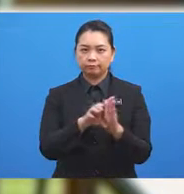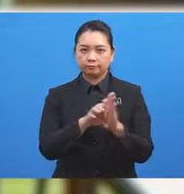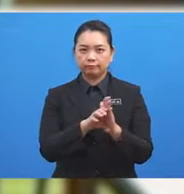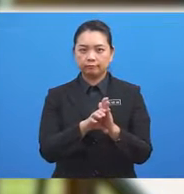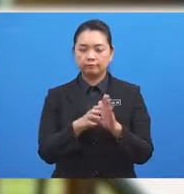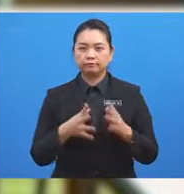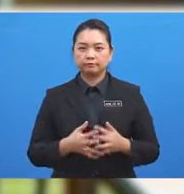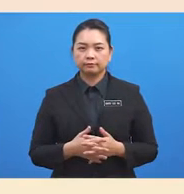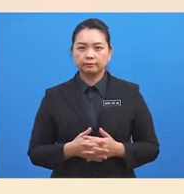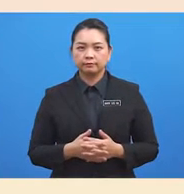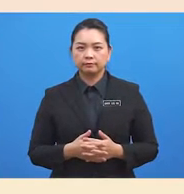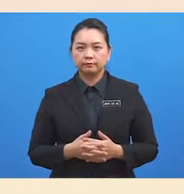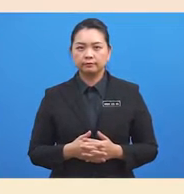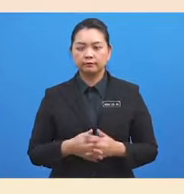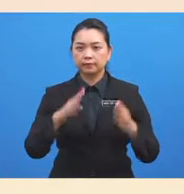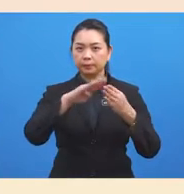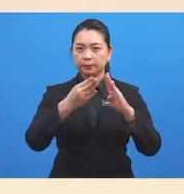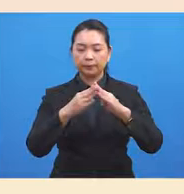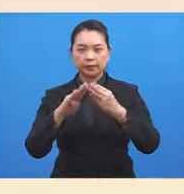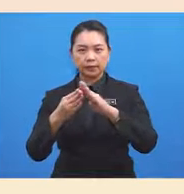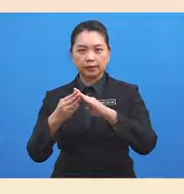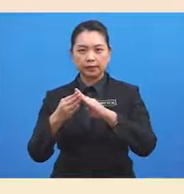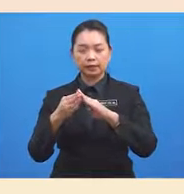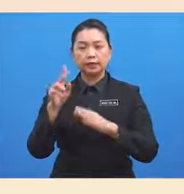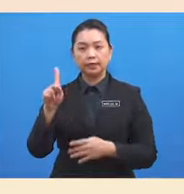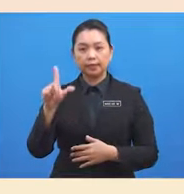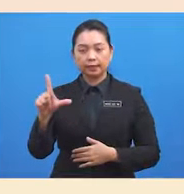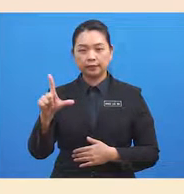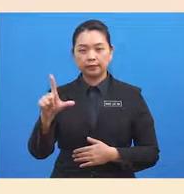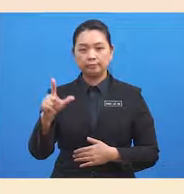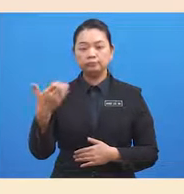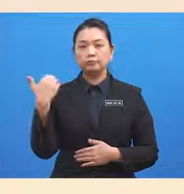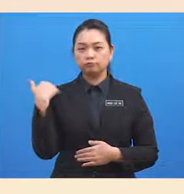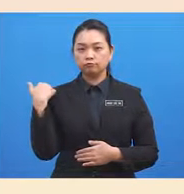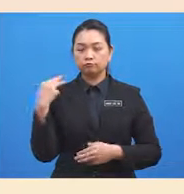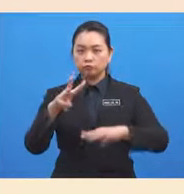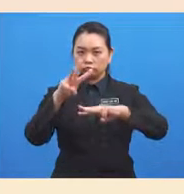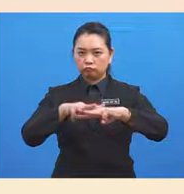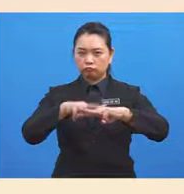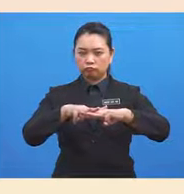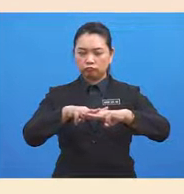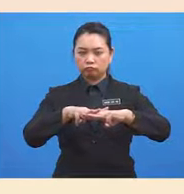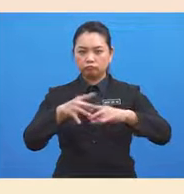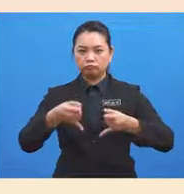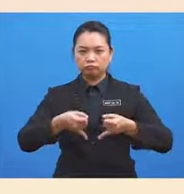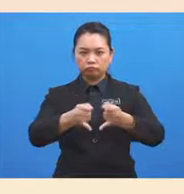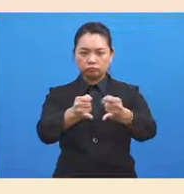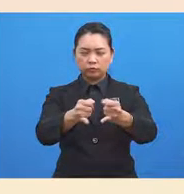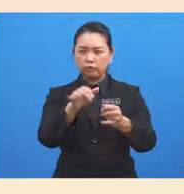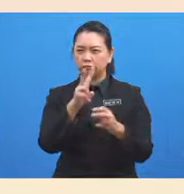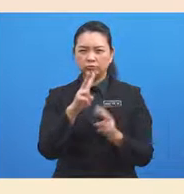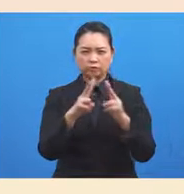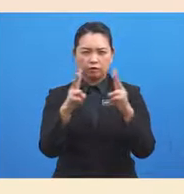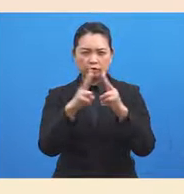Contohnya seperti di Bandaraya Kuala Lumpur mempunyai jaringan jalan raya yang sangat